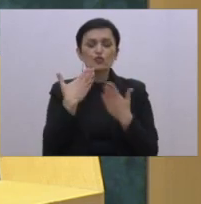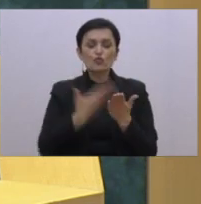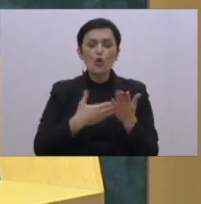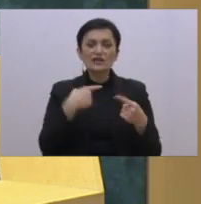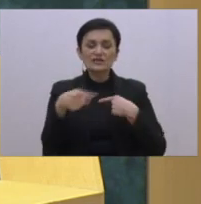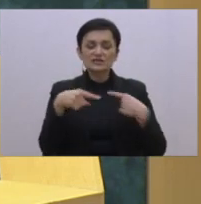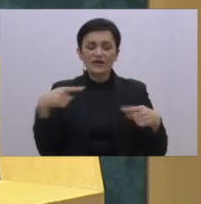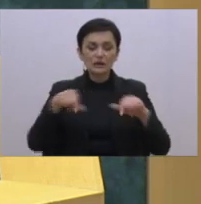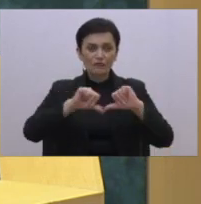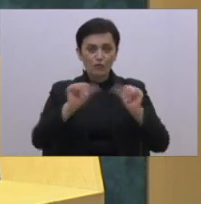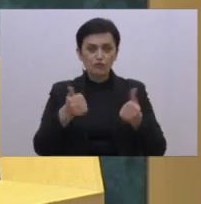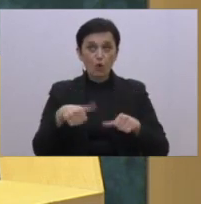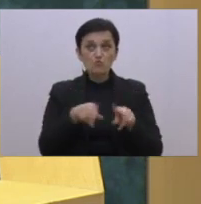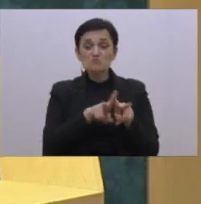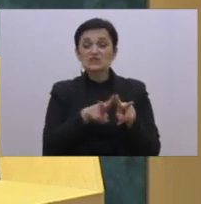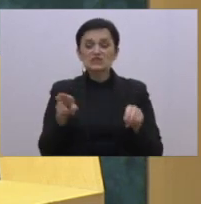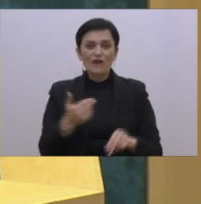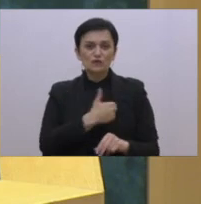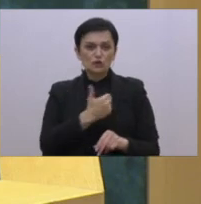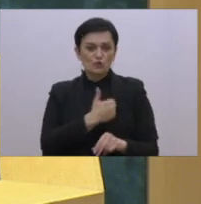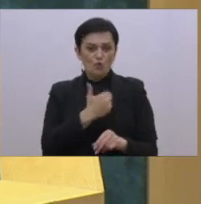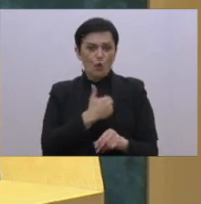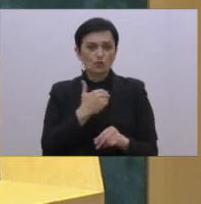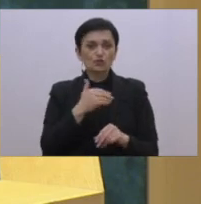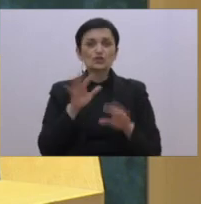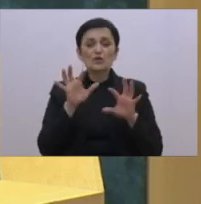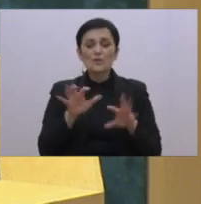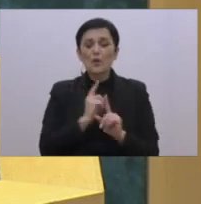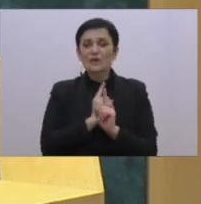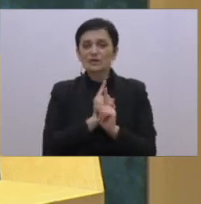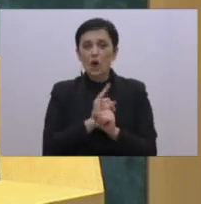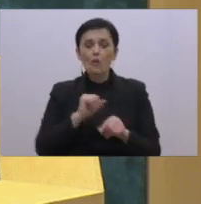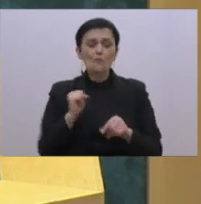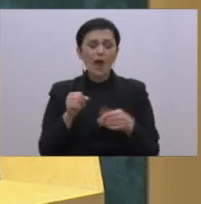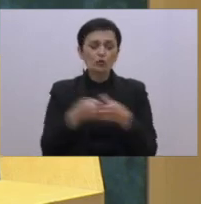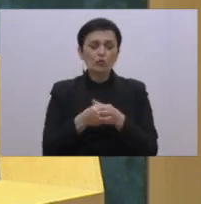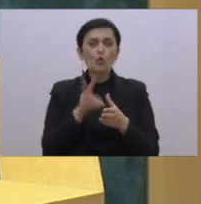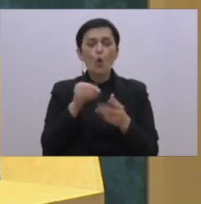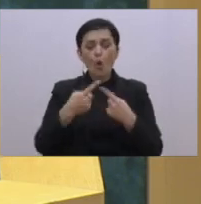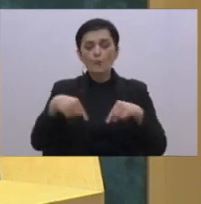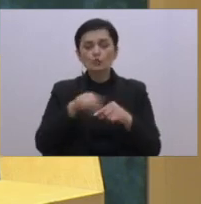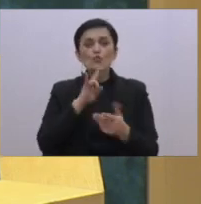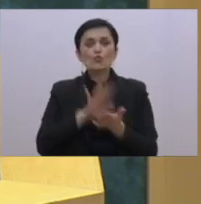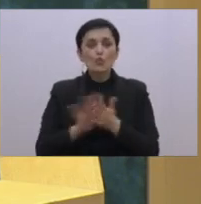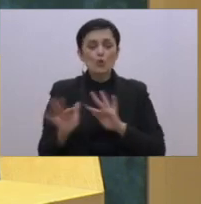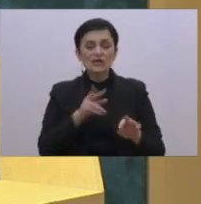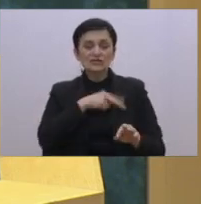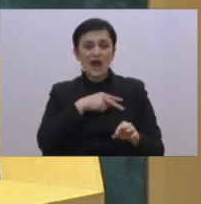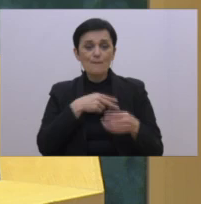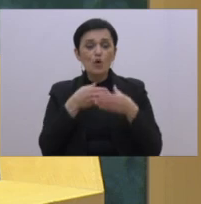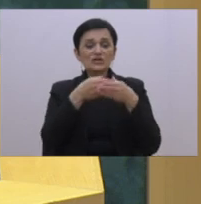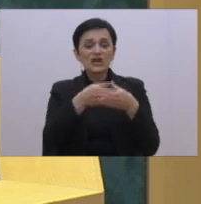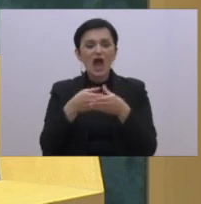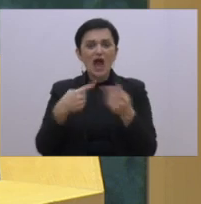სხვადასხვა ფორმატში. მსგავსი მოტივაციით ვიცე-სპიკერებმა, მეგობრობის ჯგუფებმა, კომიტეტებმა და მუდმივმოქმედ და საპარლამენტო